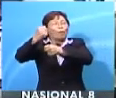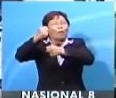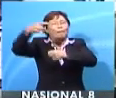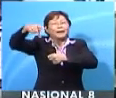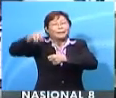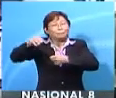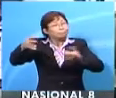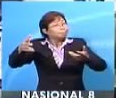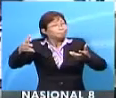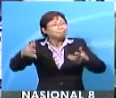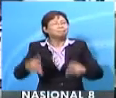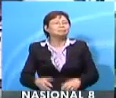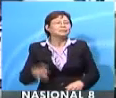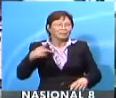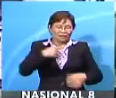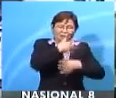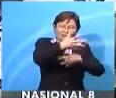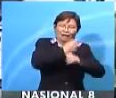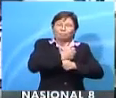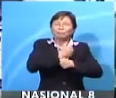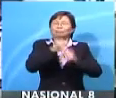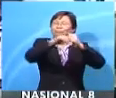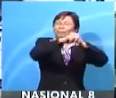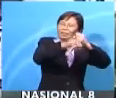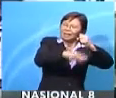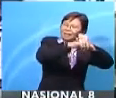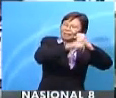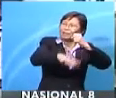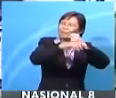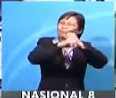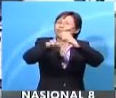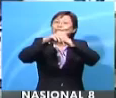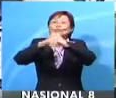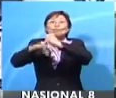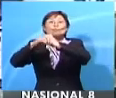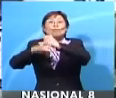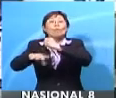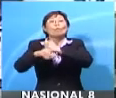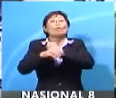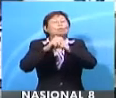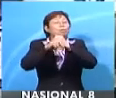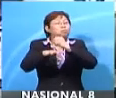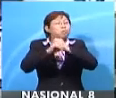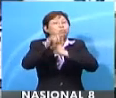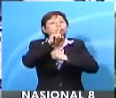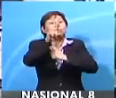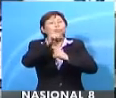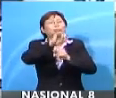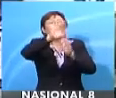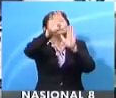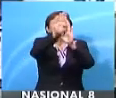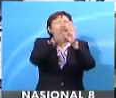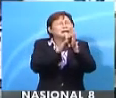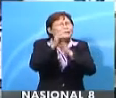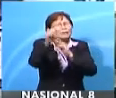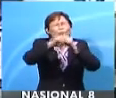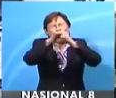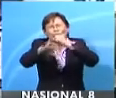Perdana Menteri, dan kita mendapatkan iklan yang nilainya sebenarnya berbilion,